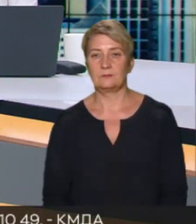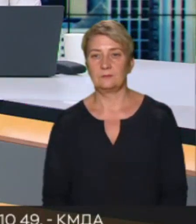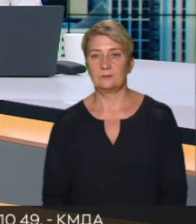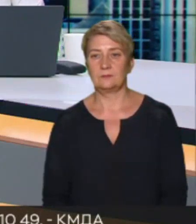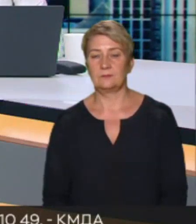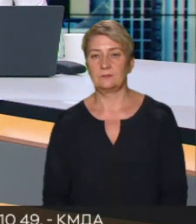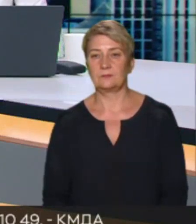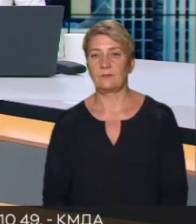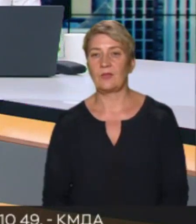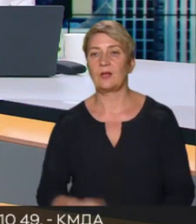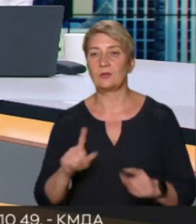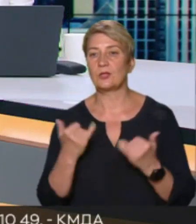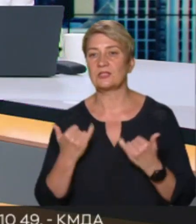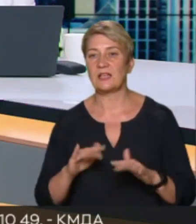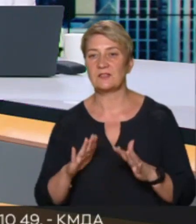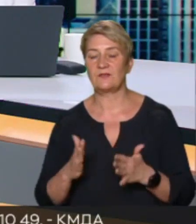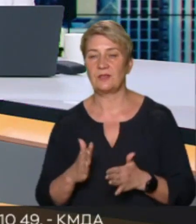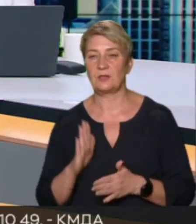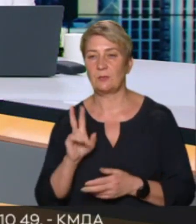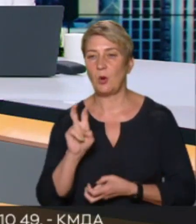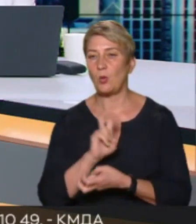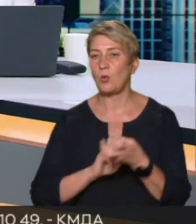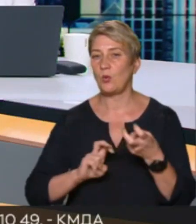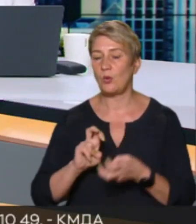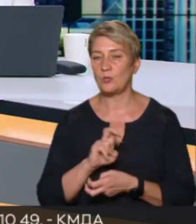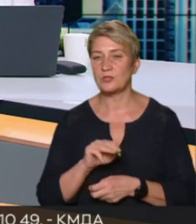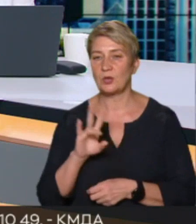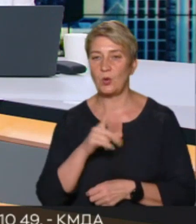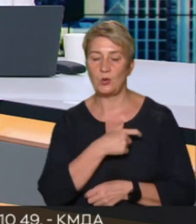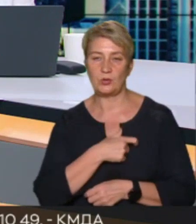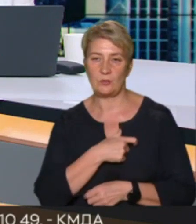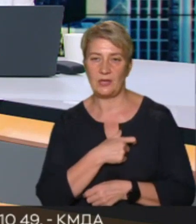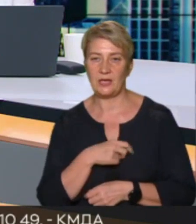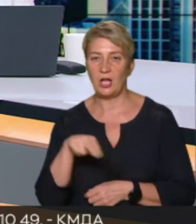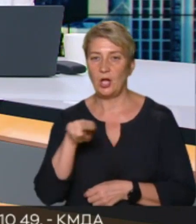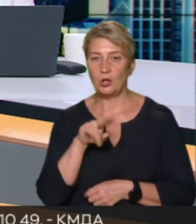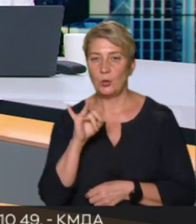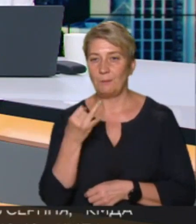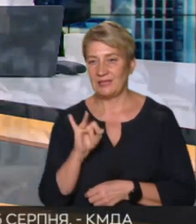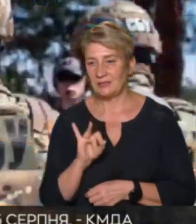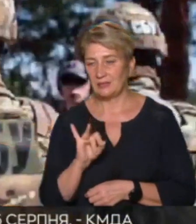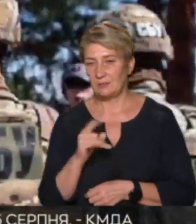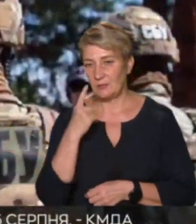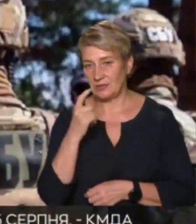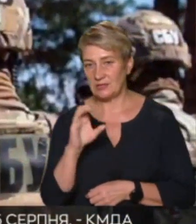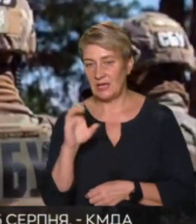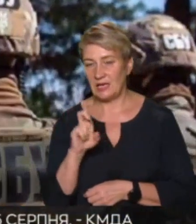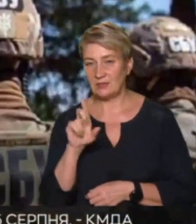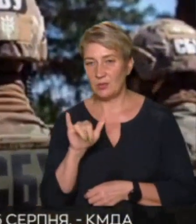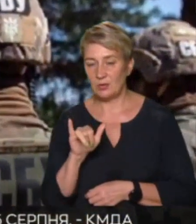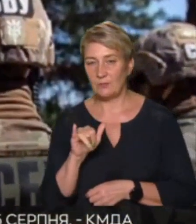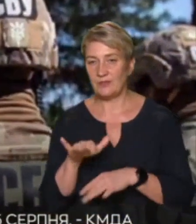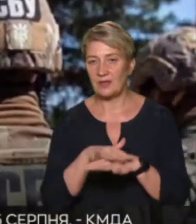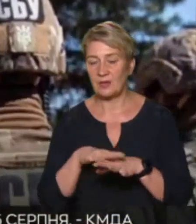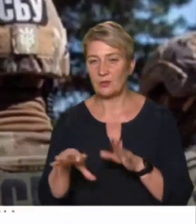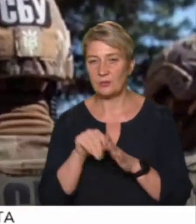Так, і до того, що зараз відбуваються обшуки у нардепа Дубінського. Про це повідомляє прес-служба СБУ. За даними слідства, народний обранець